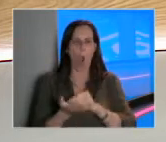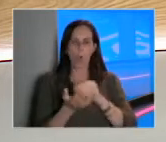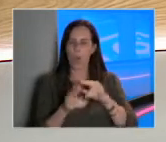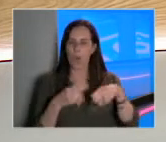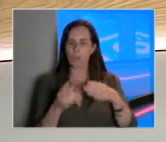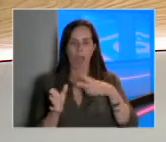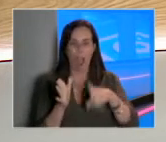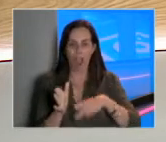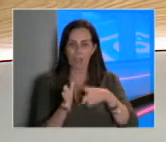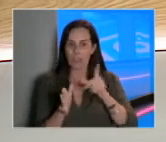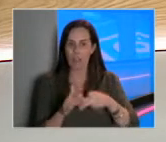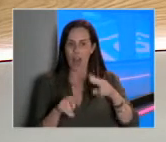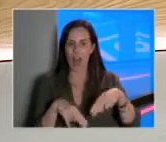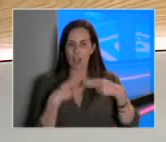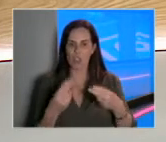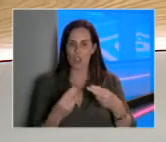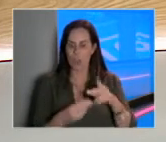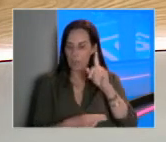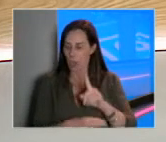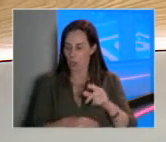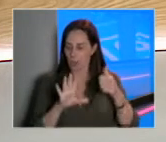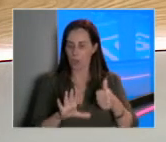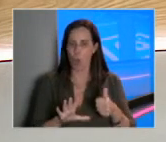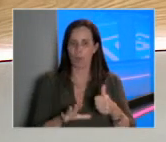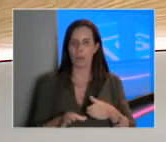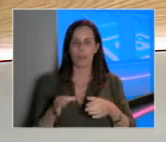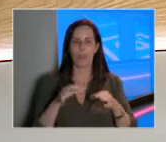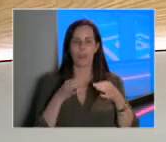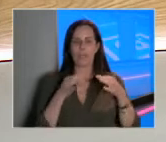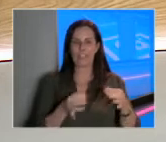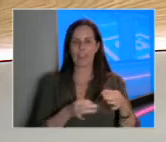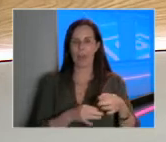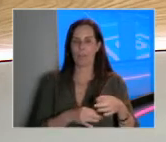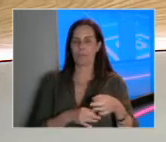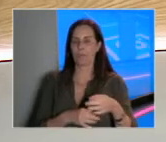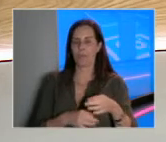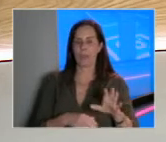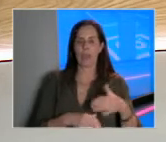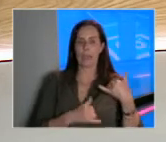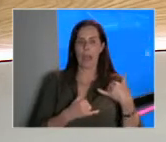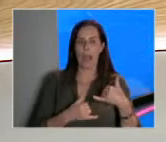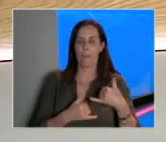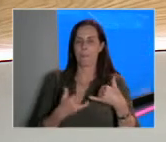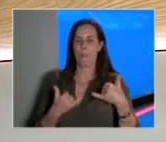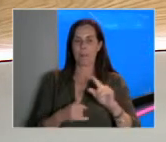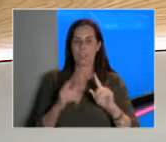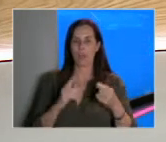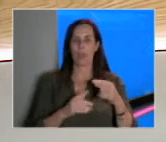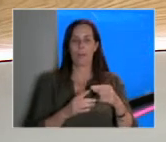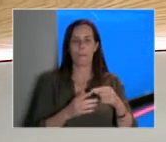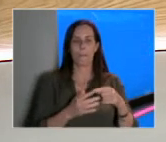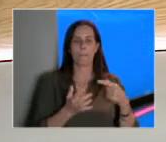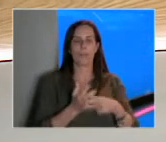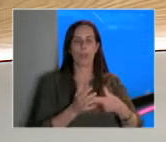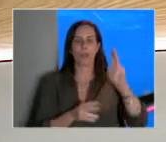תנועת הרכבות הייתה אמורה לחזור לשגרה ב-1 ביוני, וזה נדחה ל-8 ביוני, ונראה שגם הפעם זה לא יקרה, בעיקר בגלל